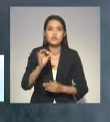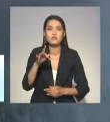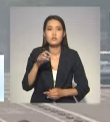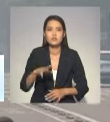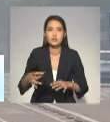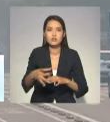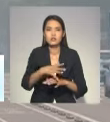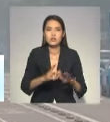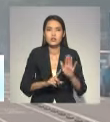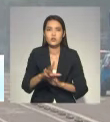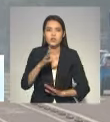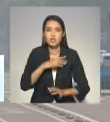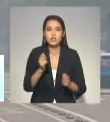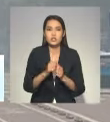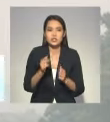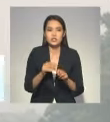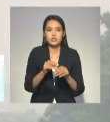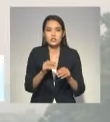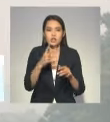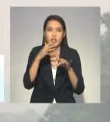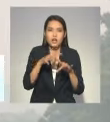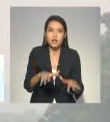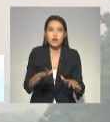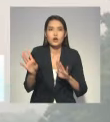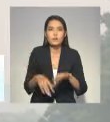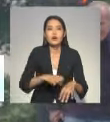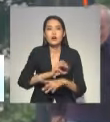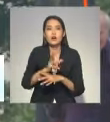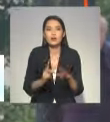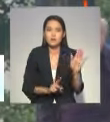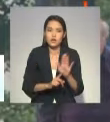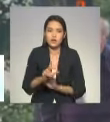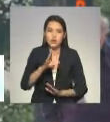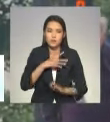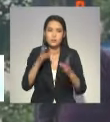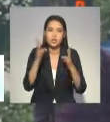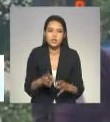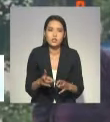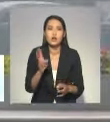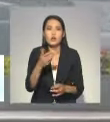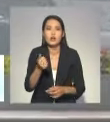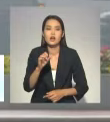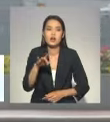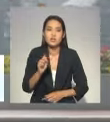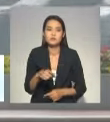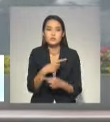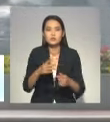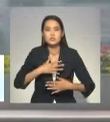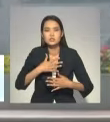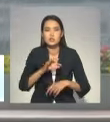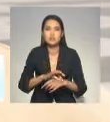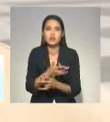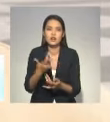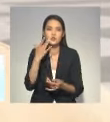побережья США. Люди вынуждены носить уже забытые после пандемии маски. Особенно страдают те, у кого астма и другие дыхательные